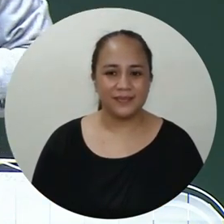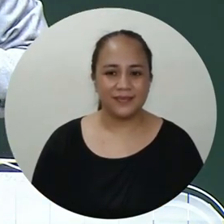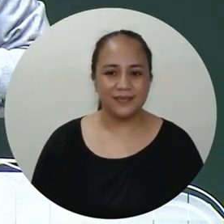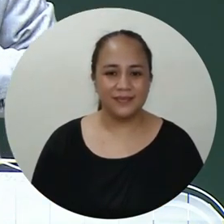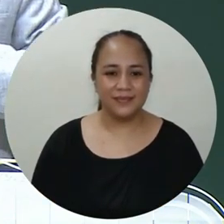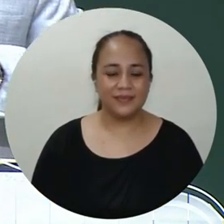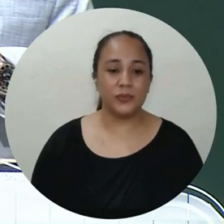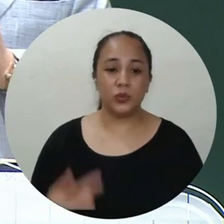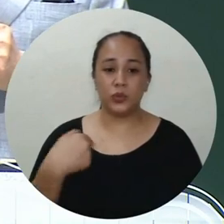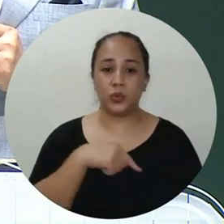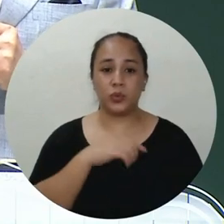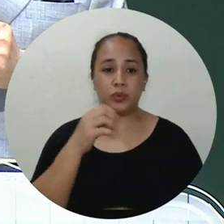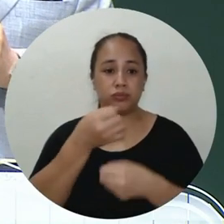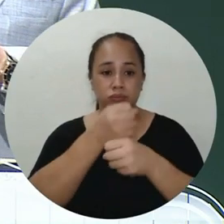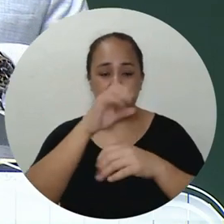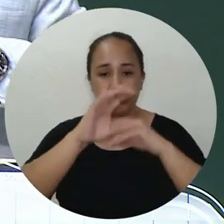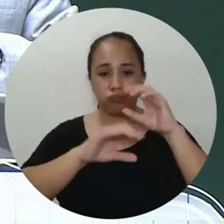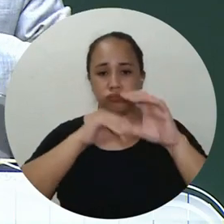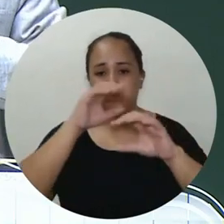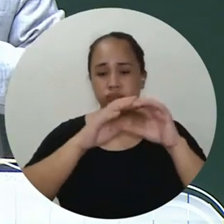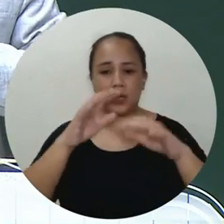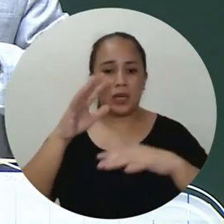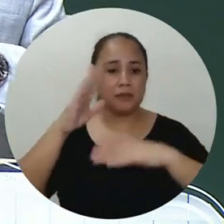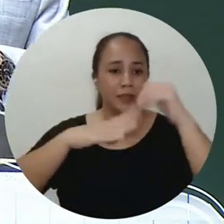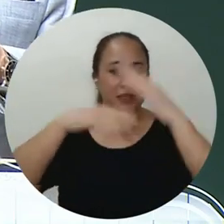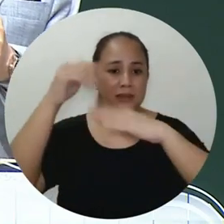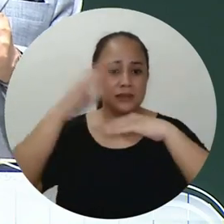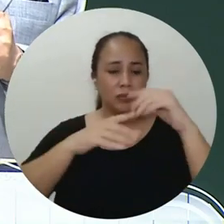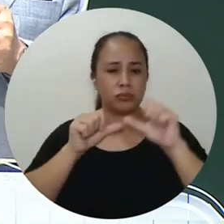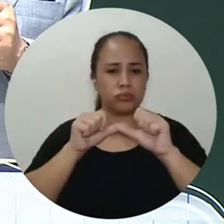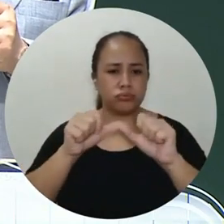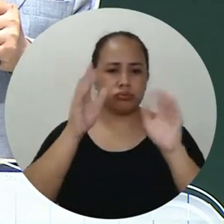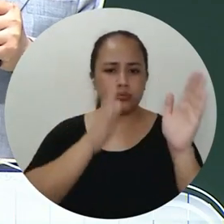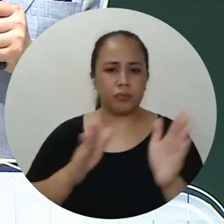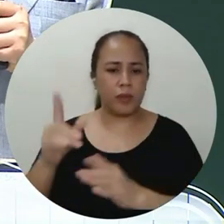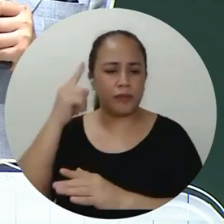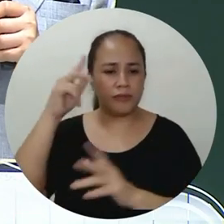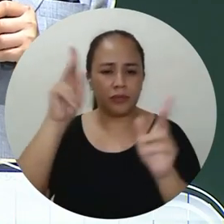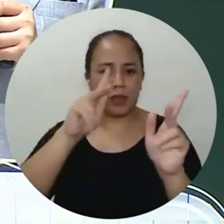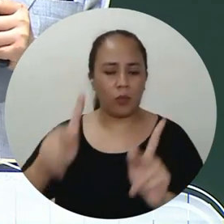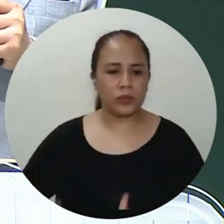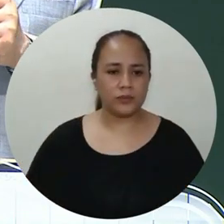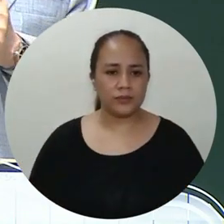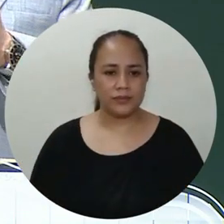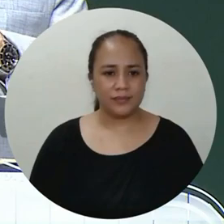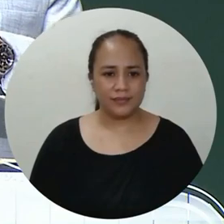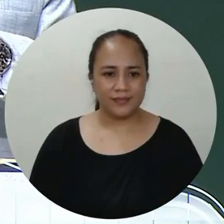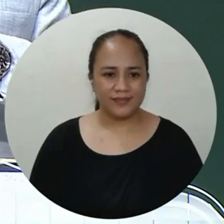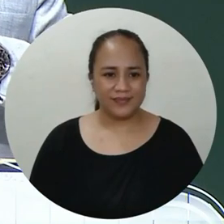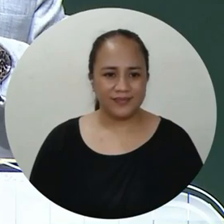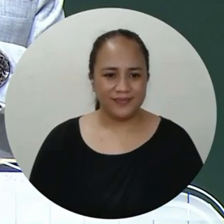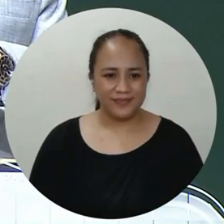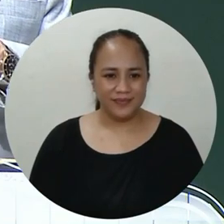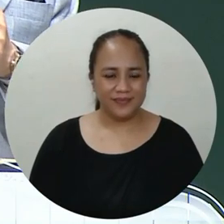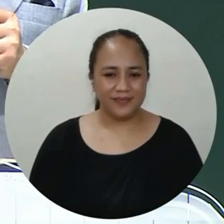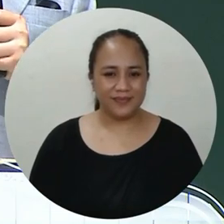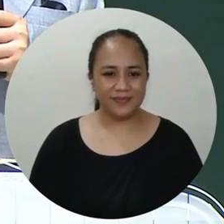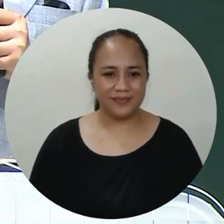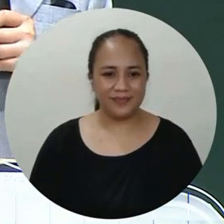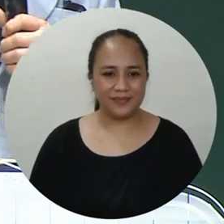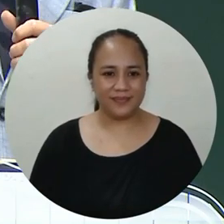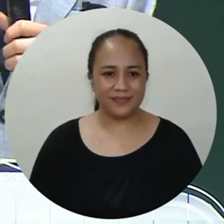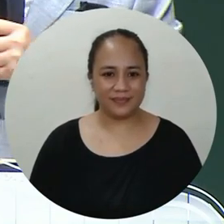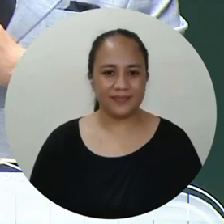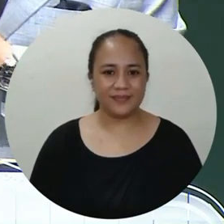we are constructing a building and we have continuous plans for Palawan. 우리 여운교회 선교 센터가 지금 그 여러분이 지금 공부하고 있는 그 현장이에요.